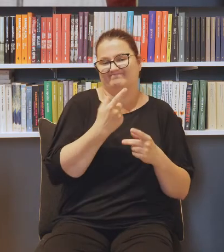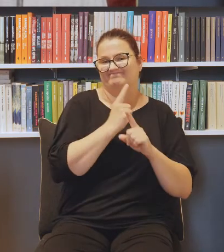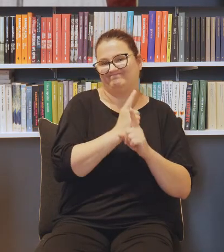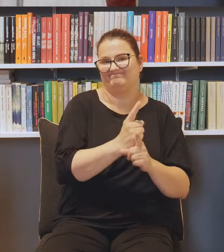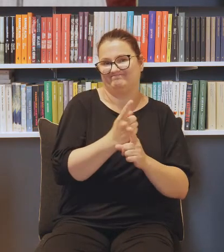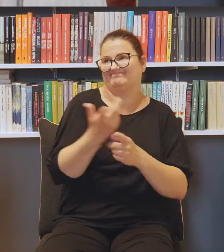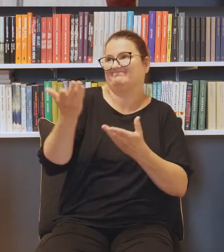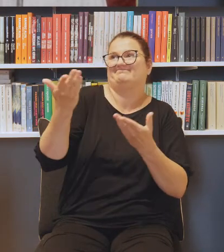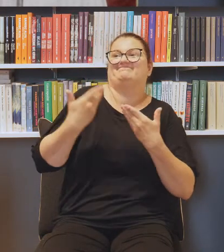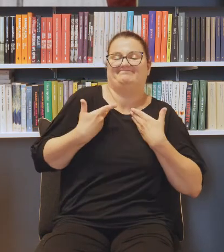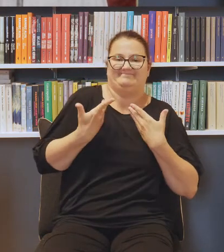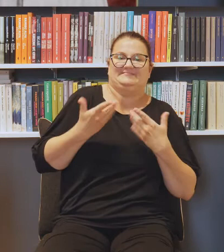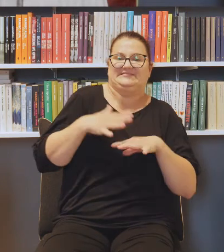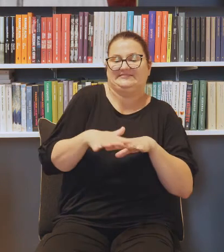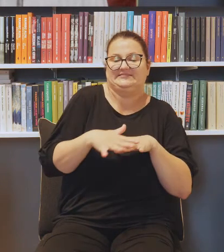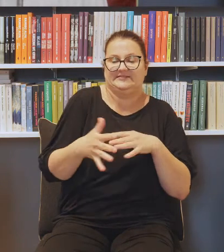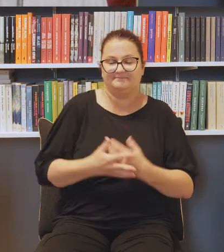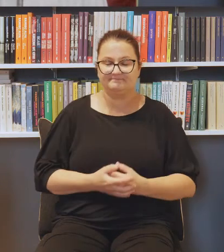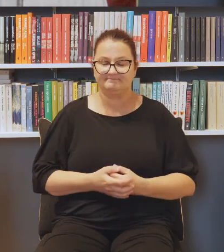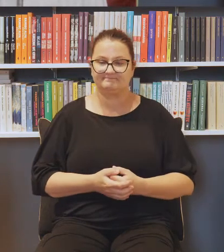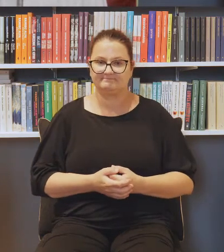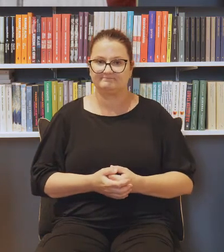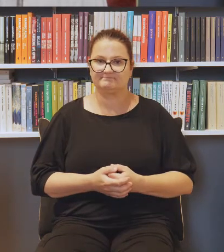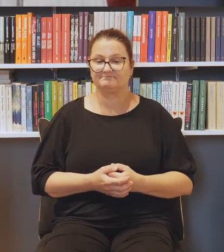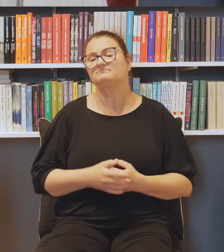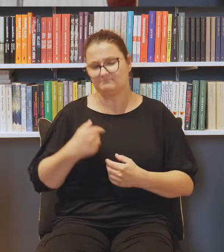takich uwarunkowań systemowych. Ale